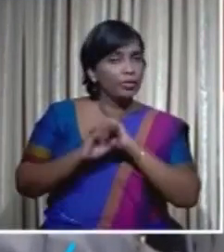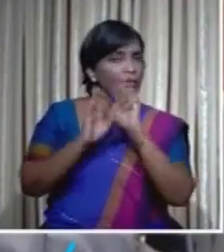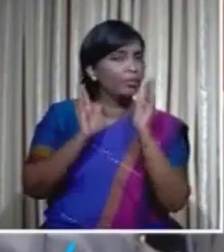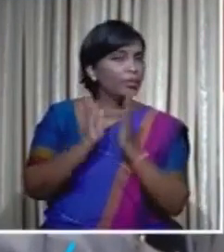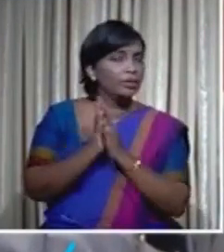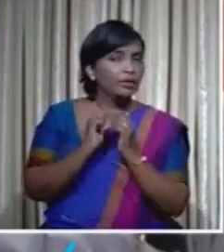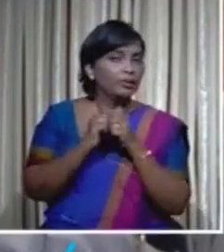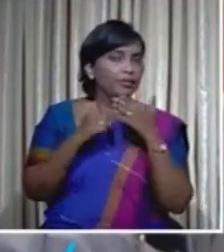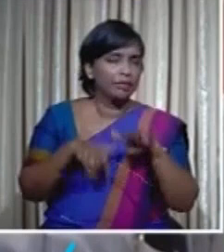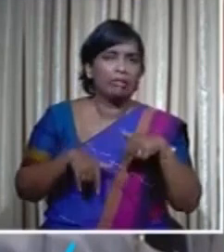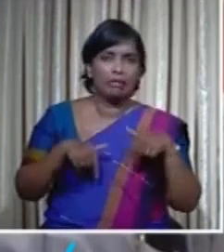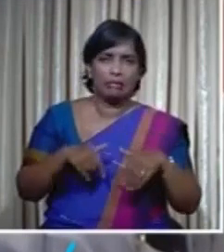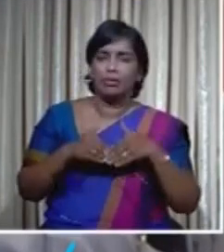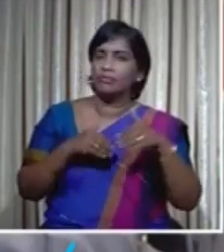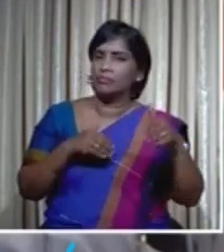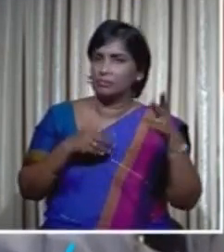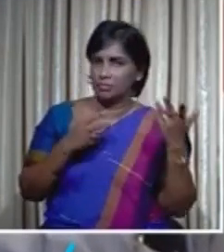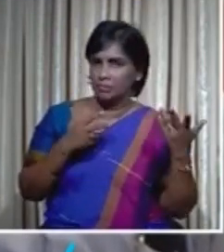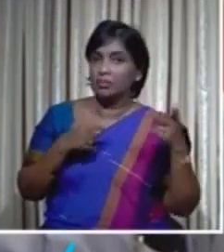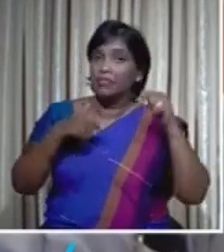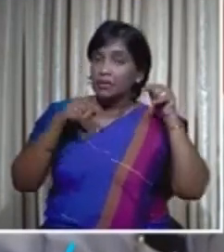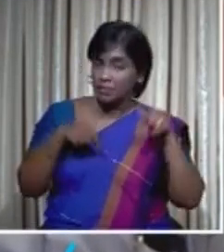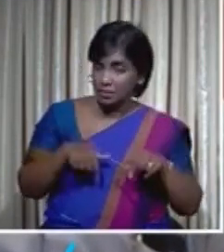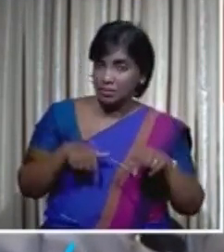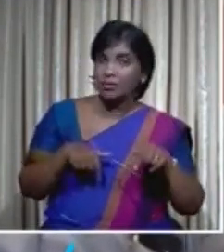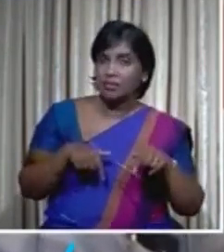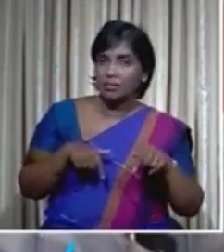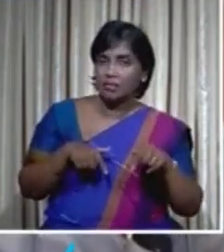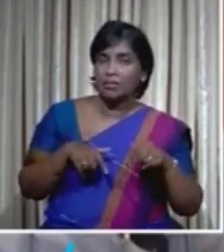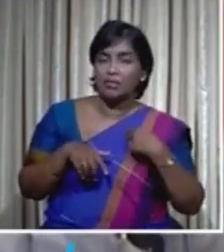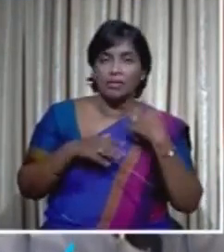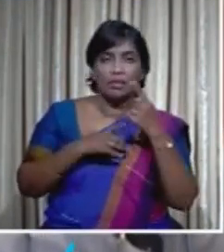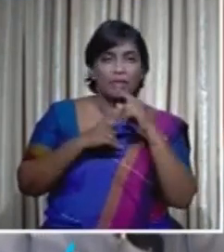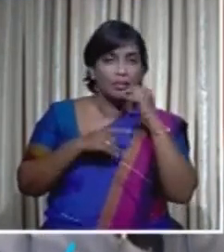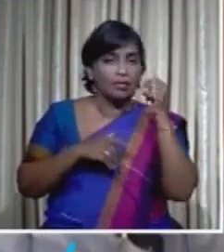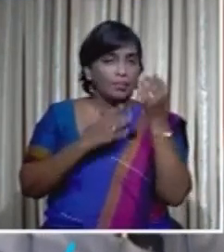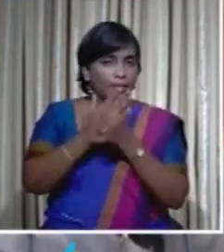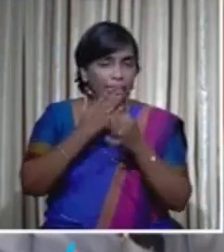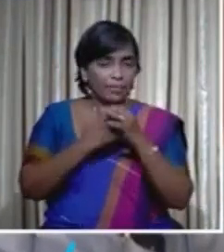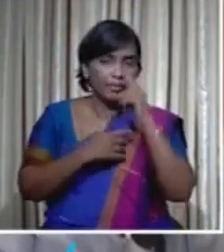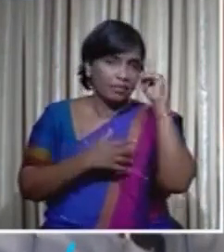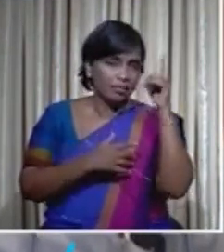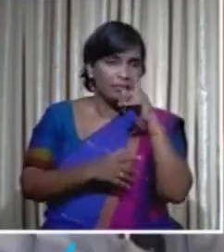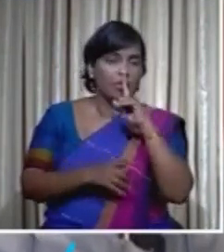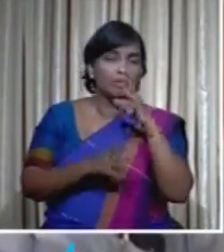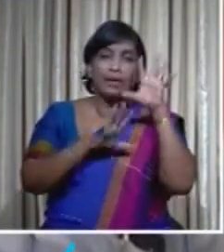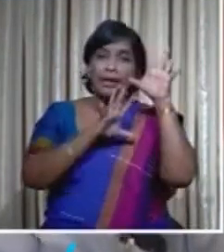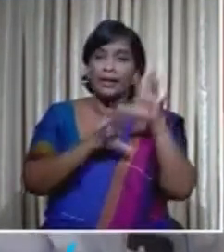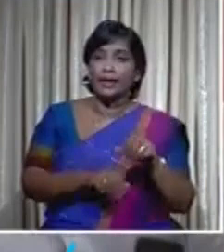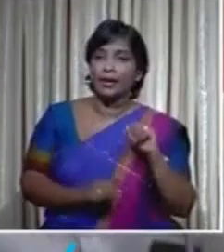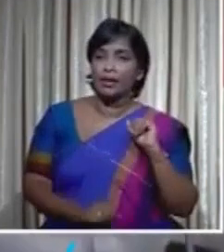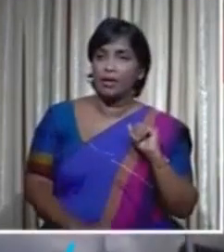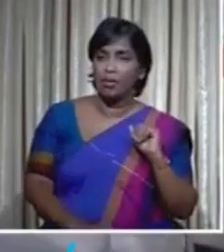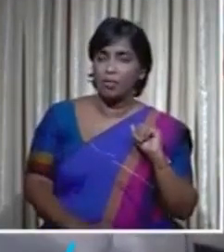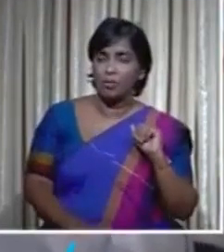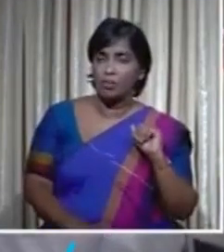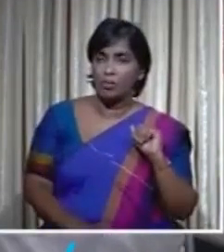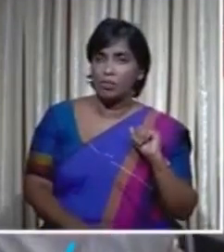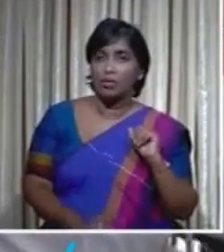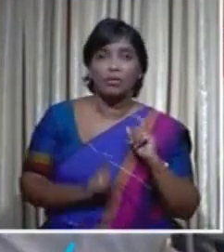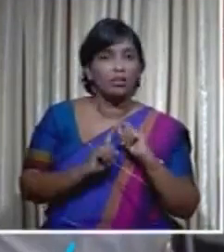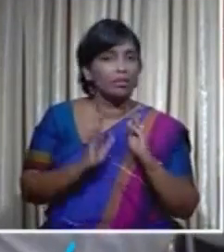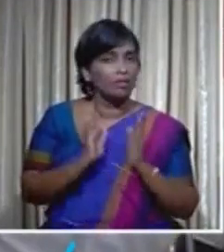மட்டும் ஏன் இந்த போதை வஸ்து பற்றி பேசுகிறீர்கள்? இந்த போதை வஸ்து யார் கொண்டு வருகிறார்கள்? ஆகவே தயவு செய்து பிரதம அமைச்சர் அவர்களே,